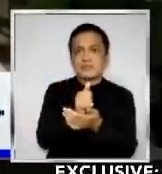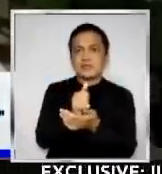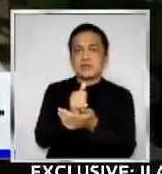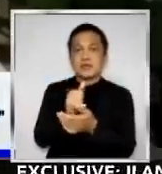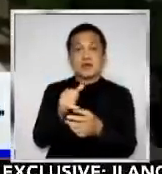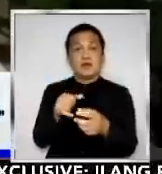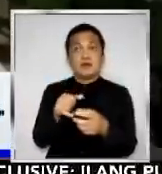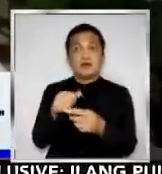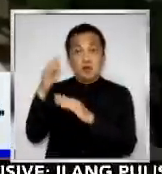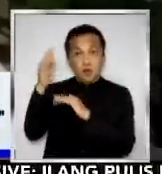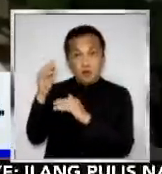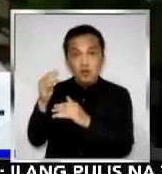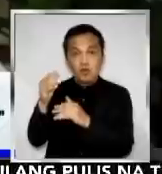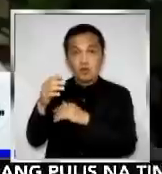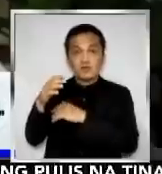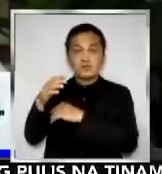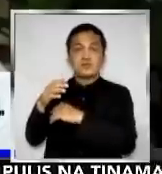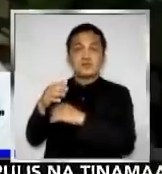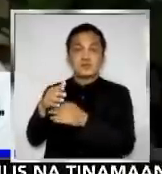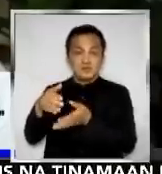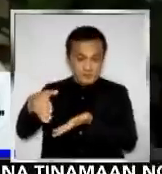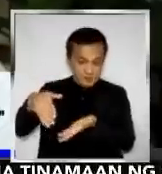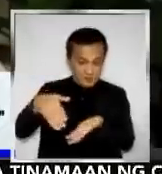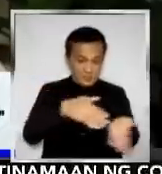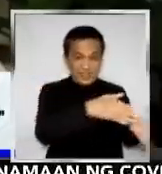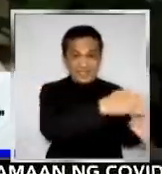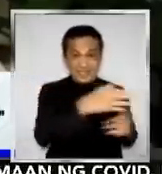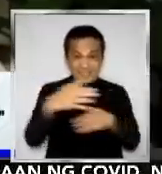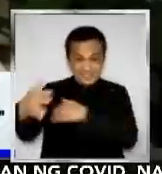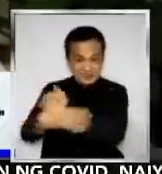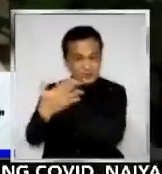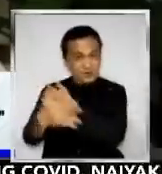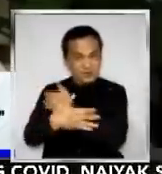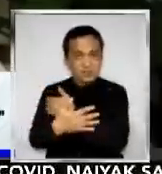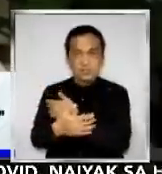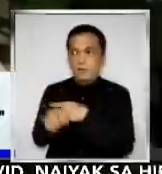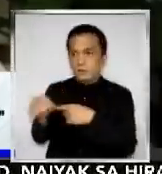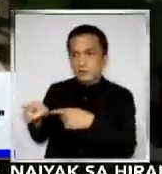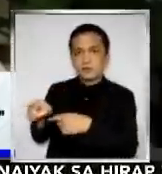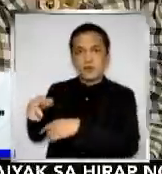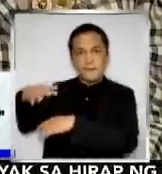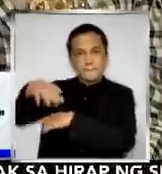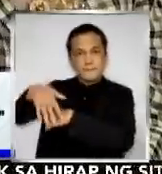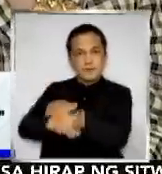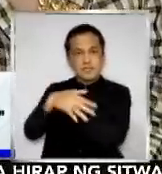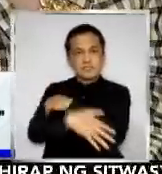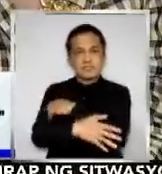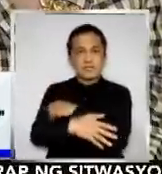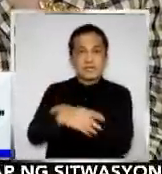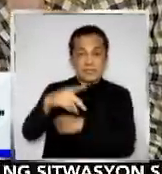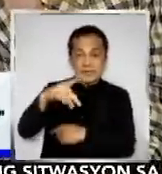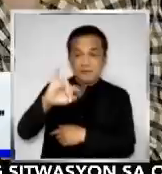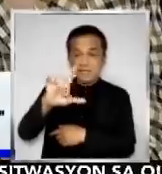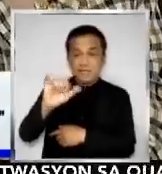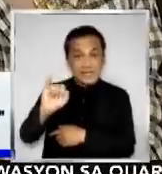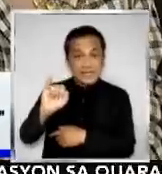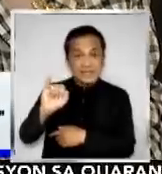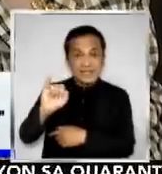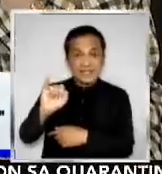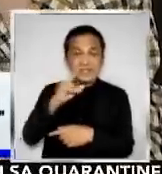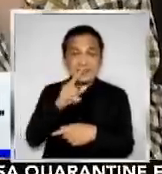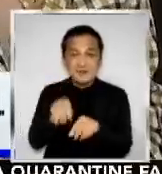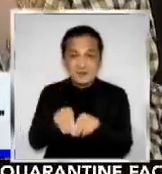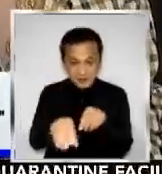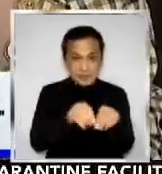coastal road. Madami yung mga beach, pili farms, mga ganyan. Handa na rin daw ang kanyang